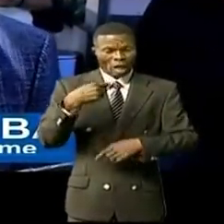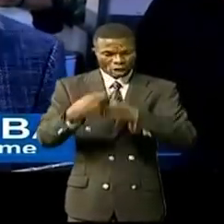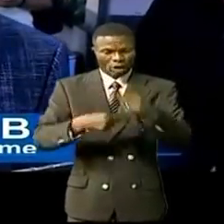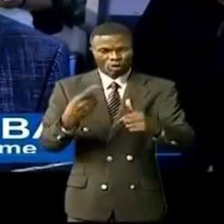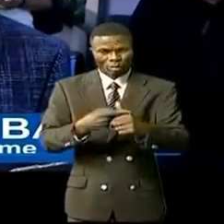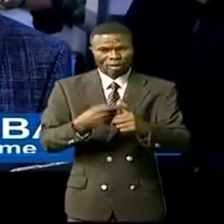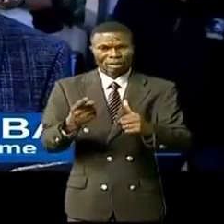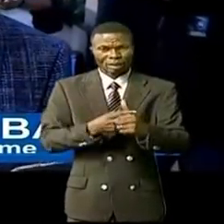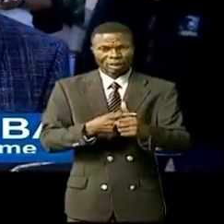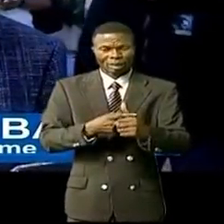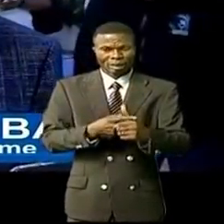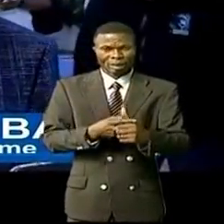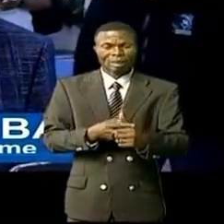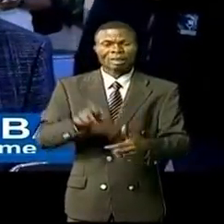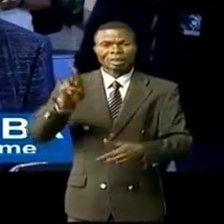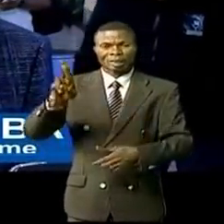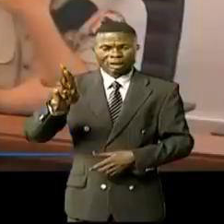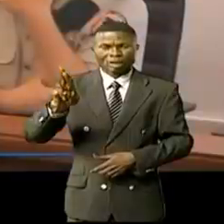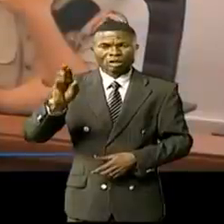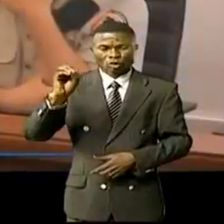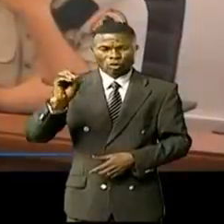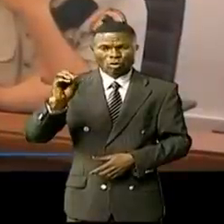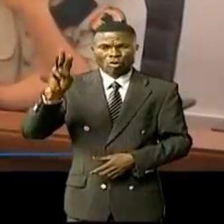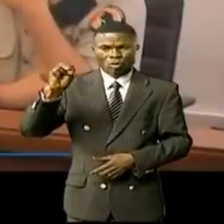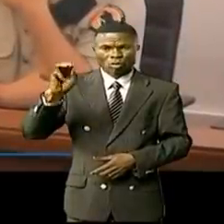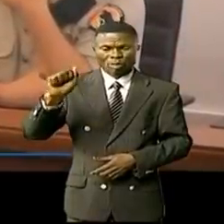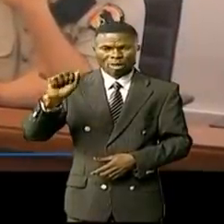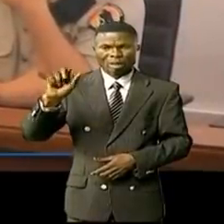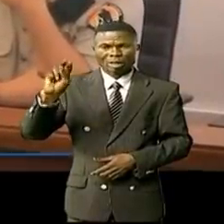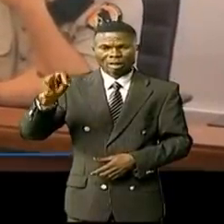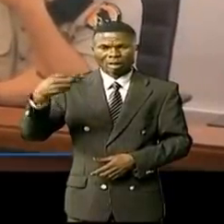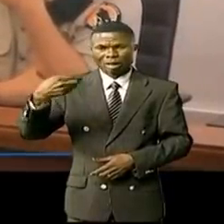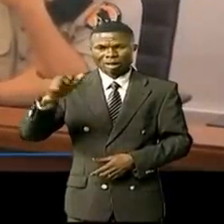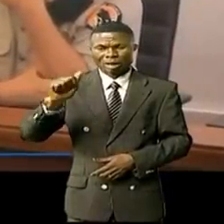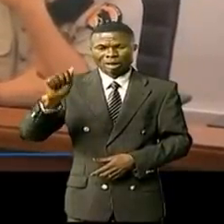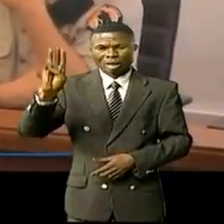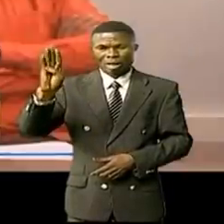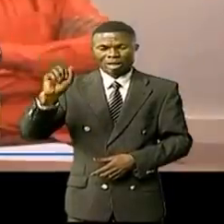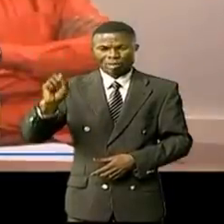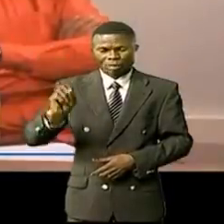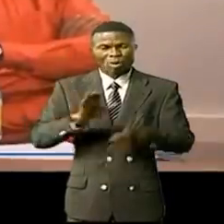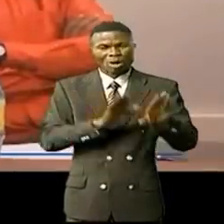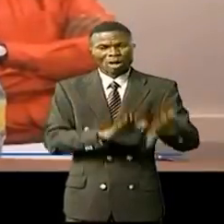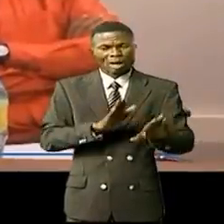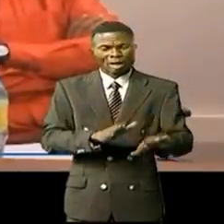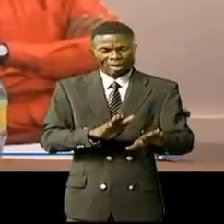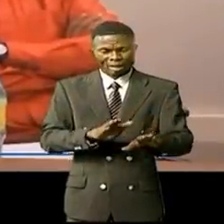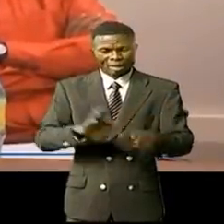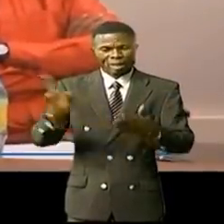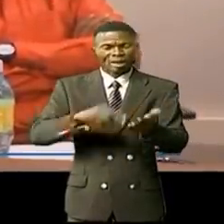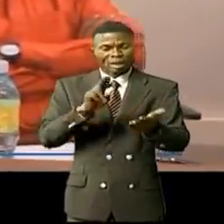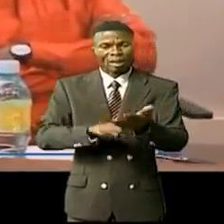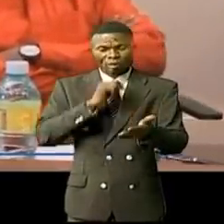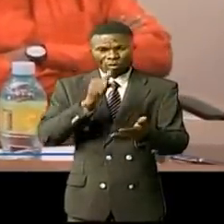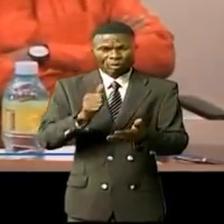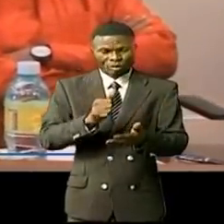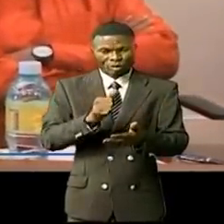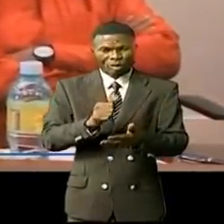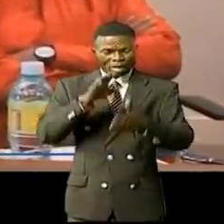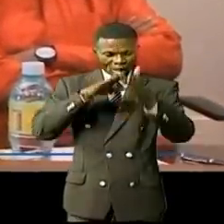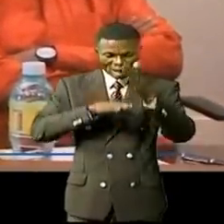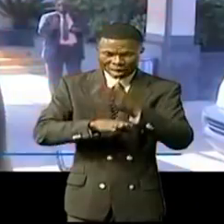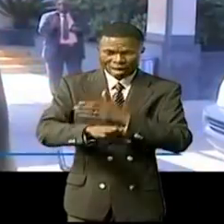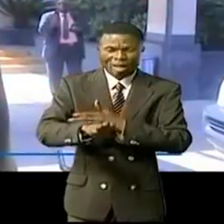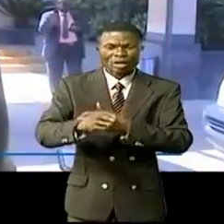par Rumangabo et l'île de Tchegera. Pour l'ICSN, rien ne peut faire attendre l'application de l'accord signé car l'accessibilité